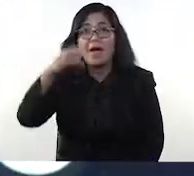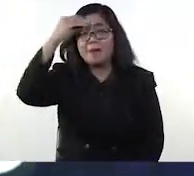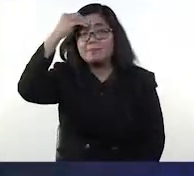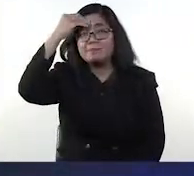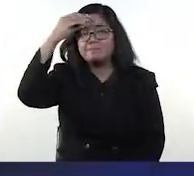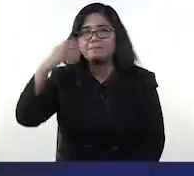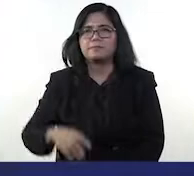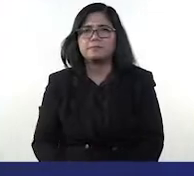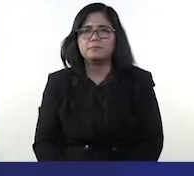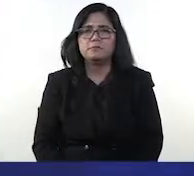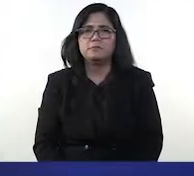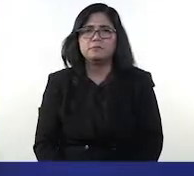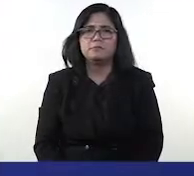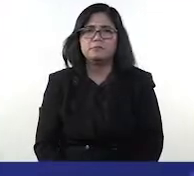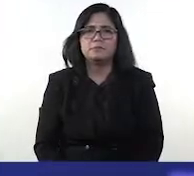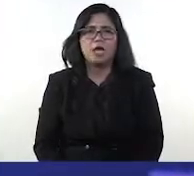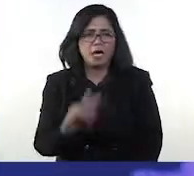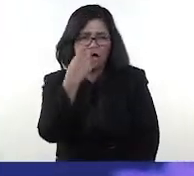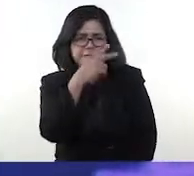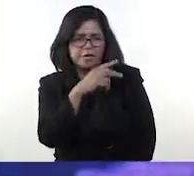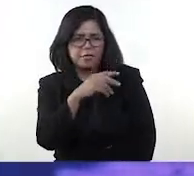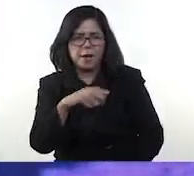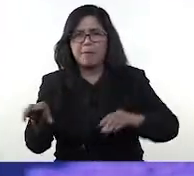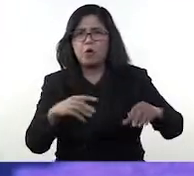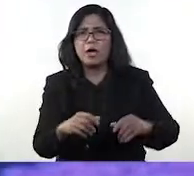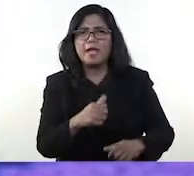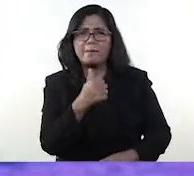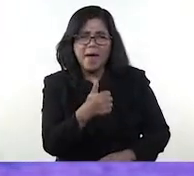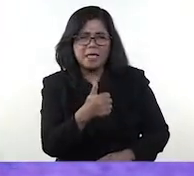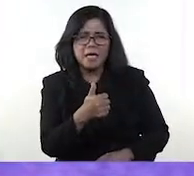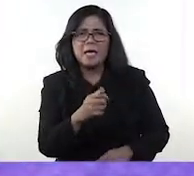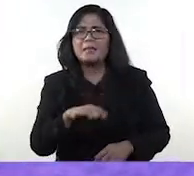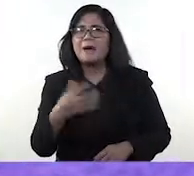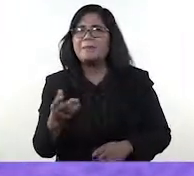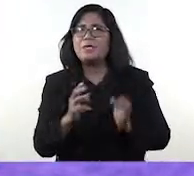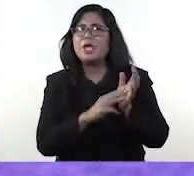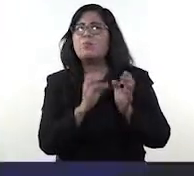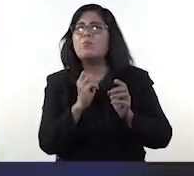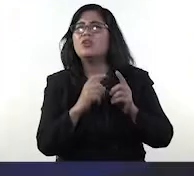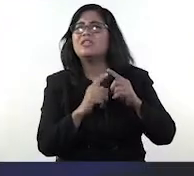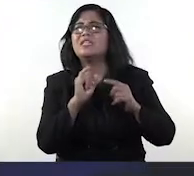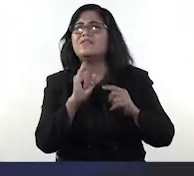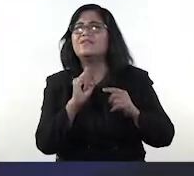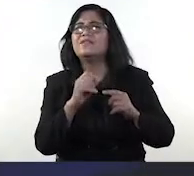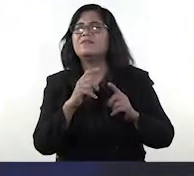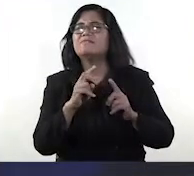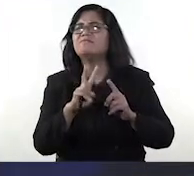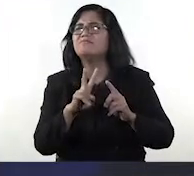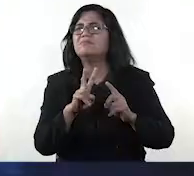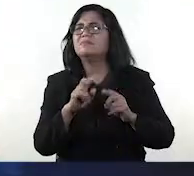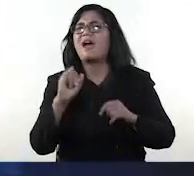ngerti Emang saya dia kelihatannya melakukan yang baik Hai tapi motivasinya keliru